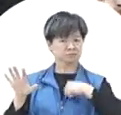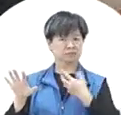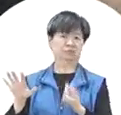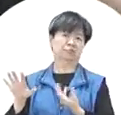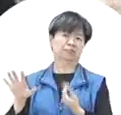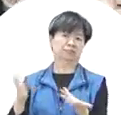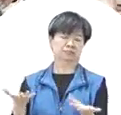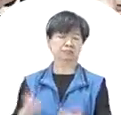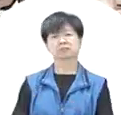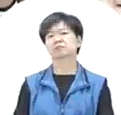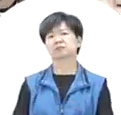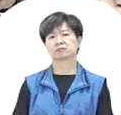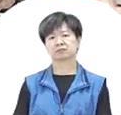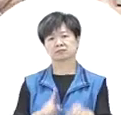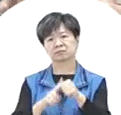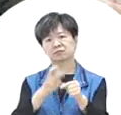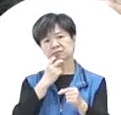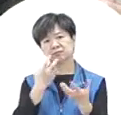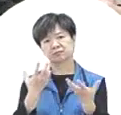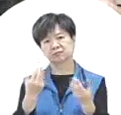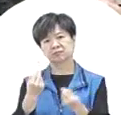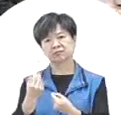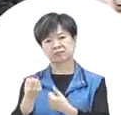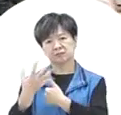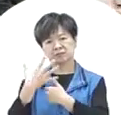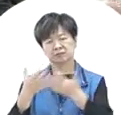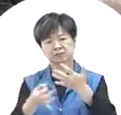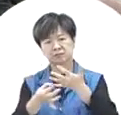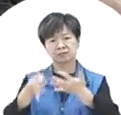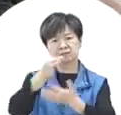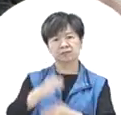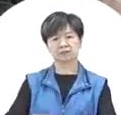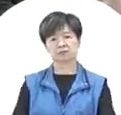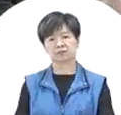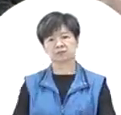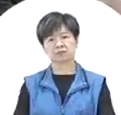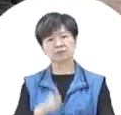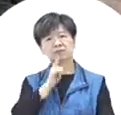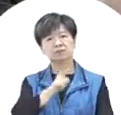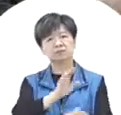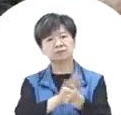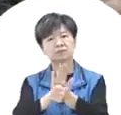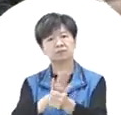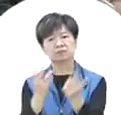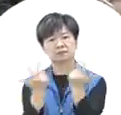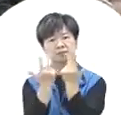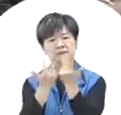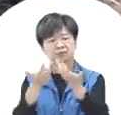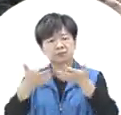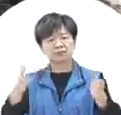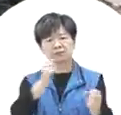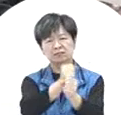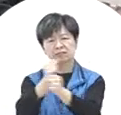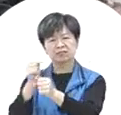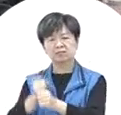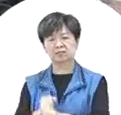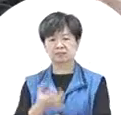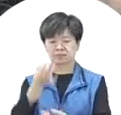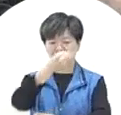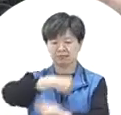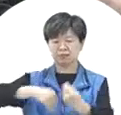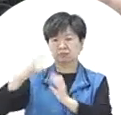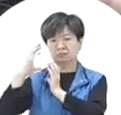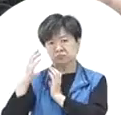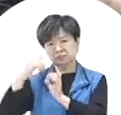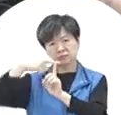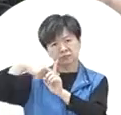你都不知道。 中央没有叫我们推高啊，我们怎么提高、啊哦？ 中央没有叫你提高，那你不是说要为新北市多做事？ 我要看我们的财政负担如何